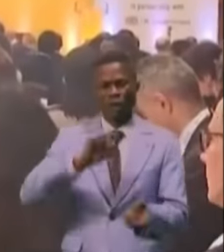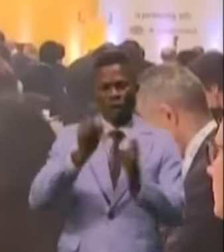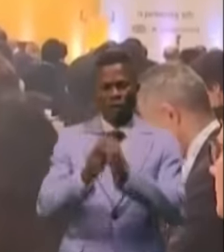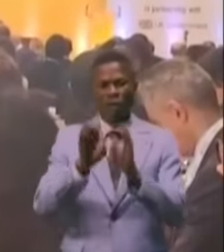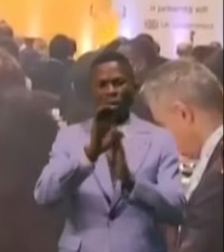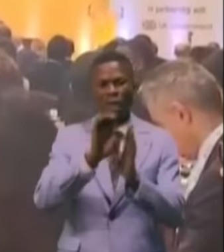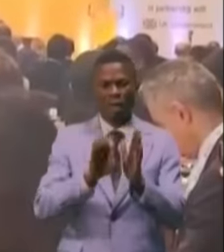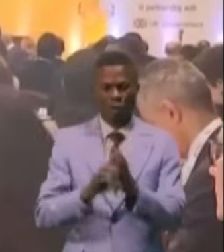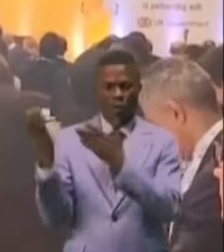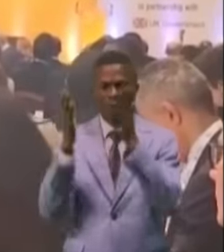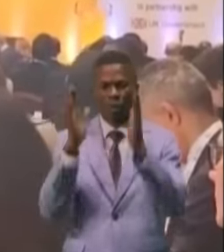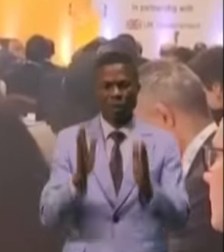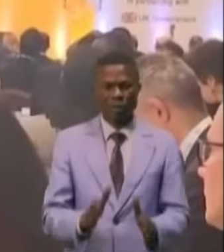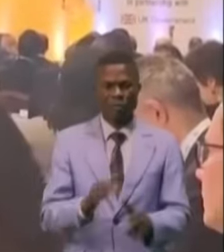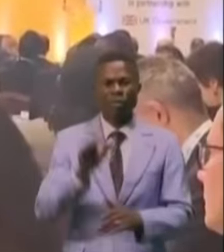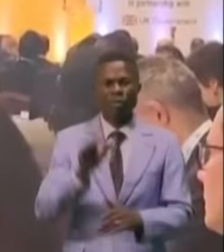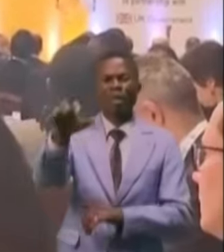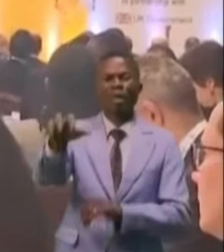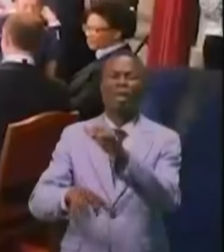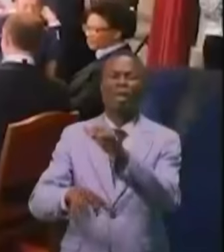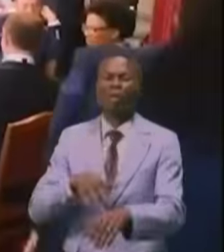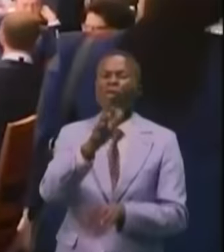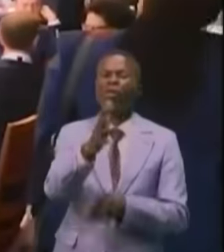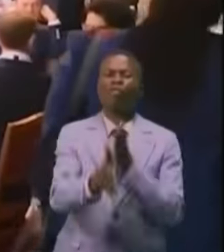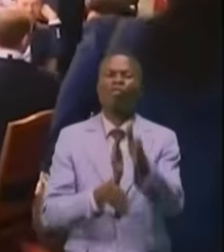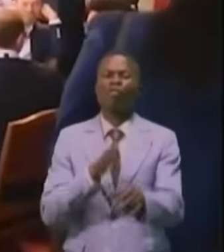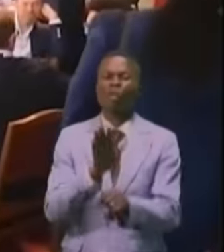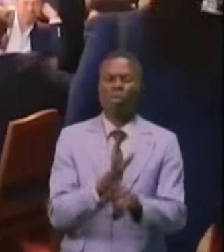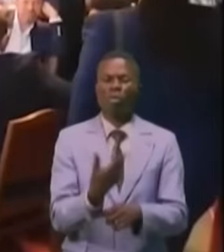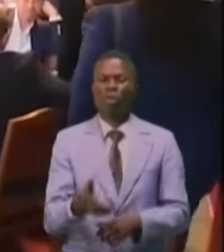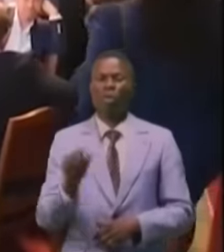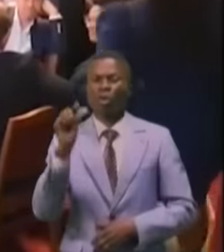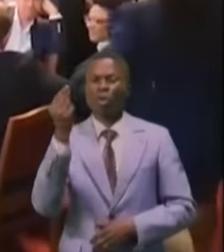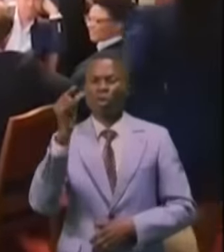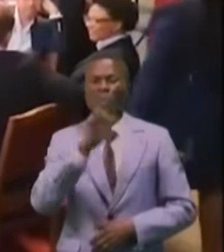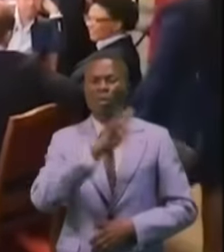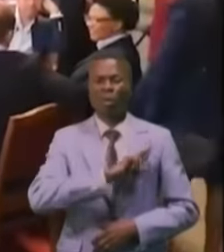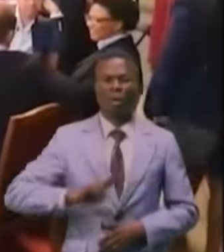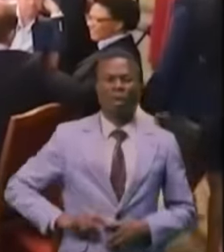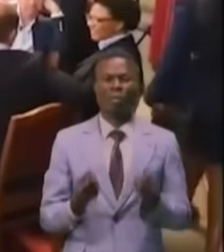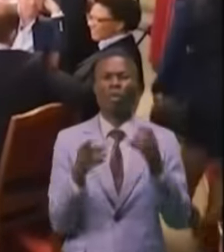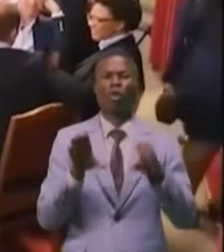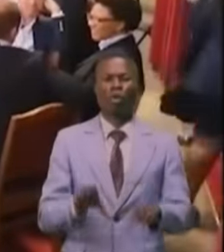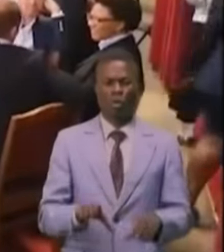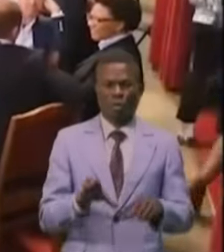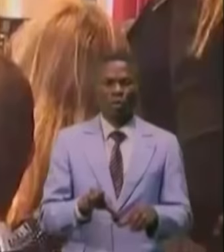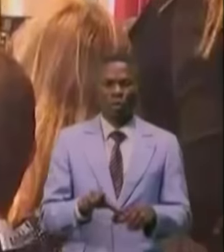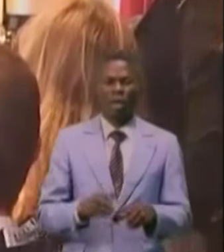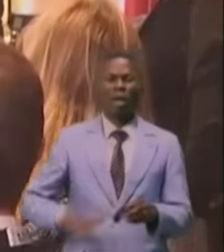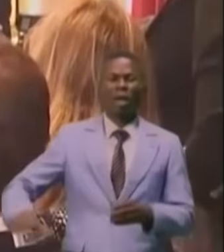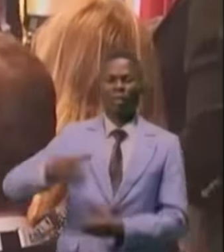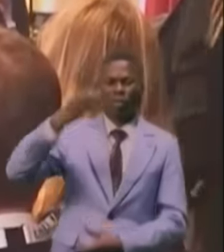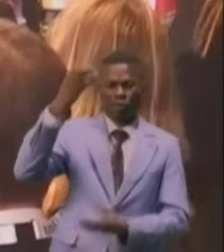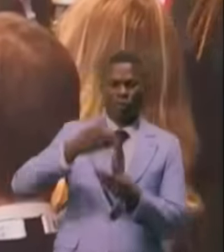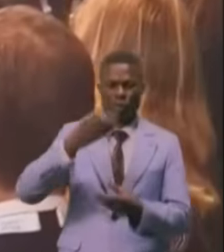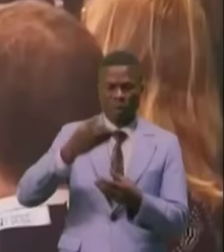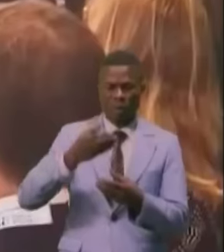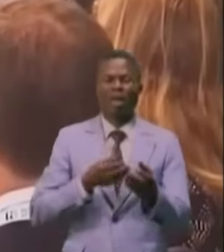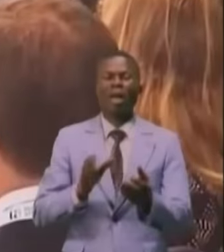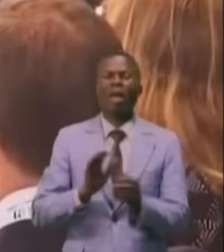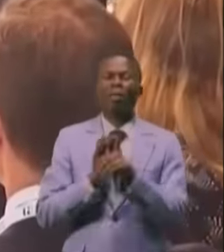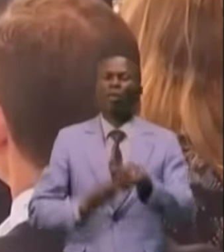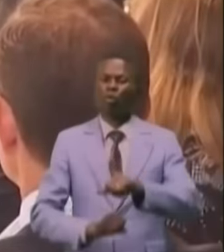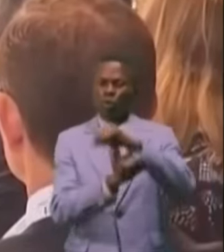des affaires. Les pillages systématiques des ressources naturelles de la République démocratique du Congo par le Rwanda avec la complicité